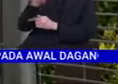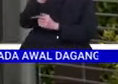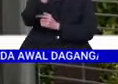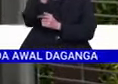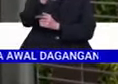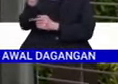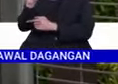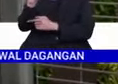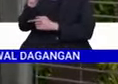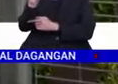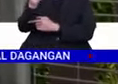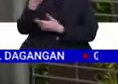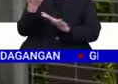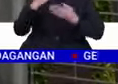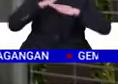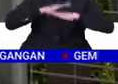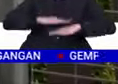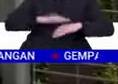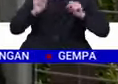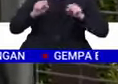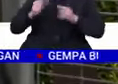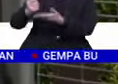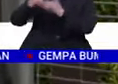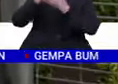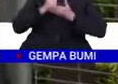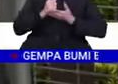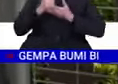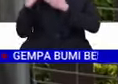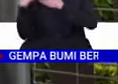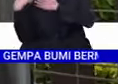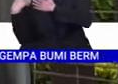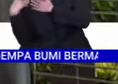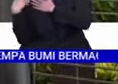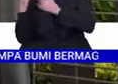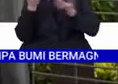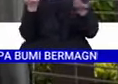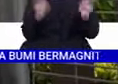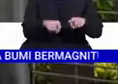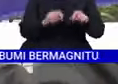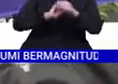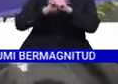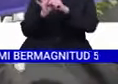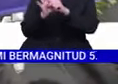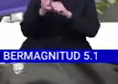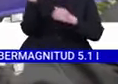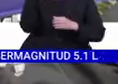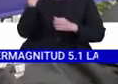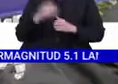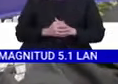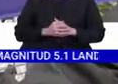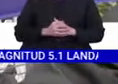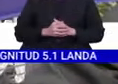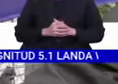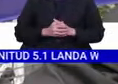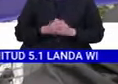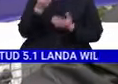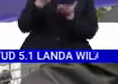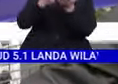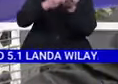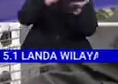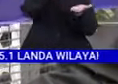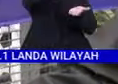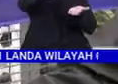ianya dapat membantu di pada segi beban n rakyat yang selama ini ditanggung semenjak Koppen demi copy ini bagi saya bila dapat